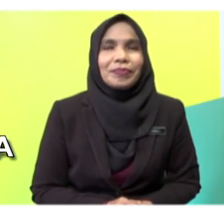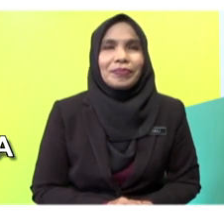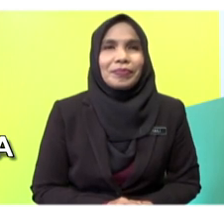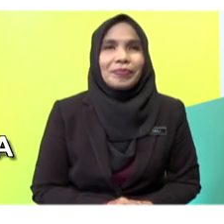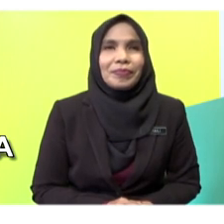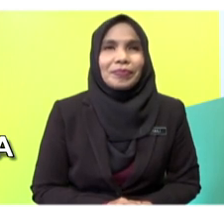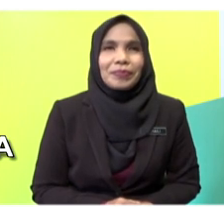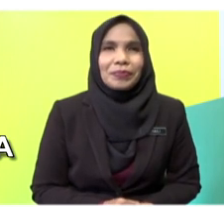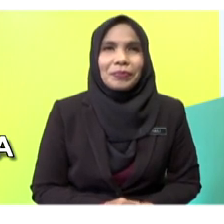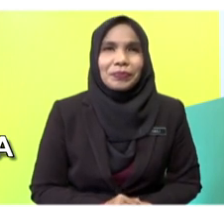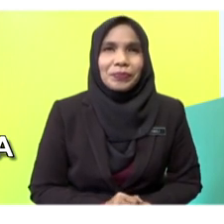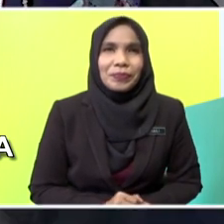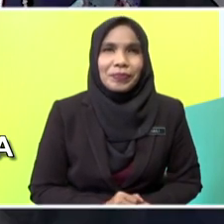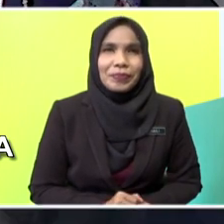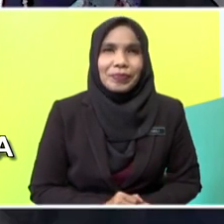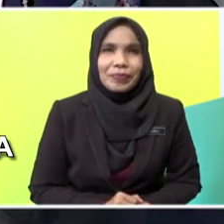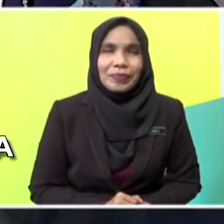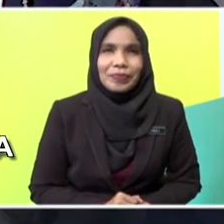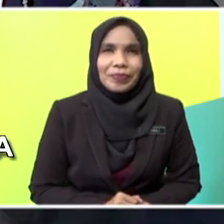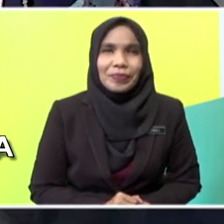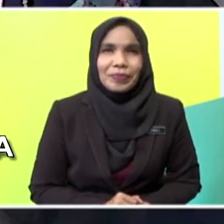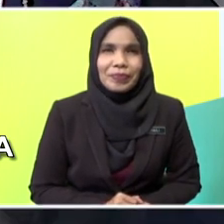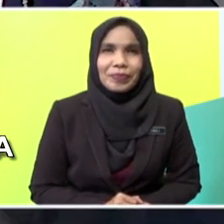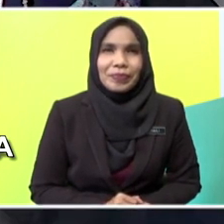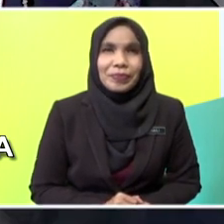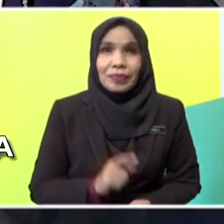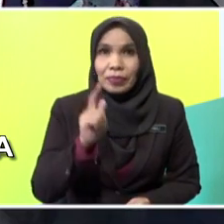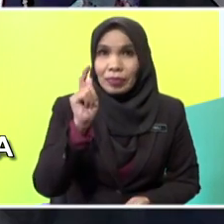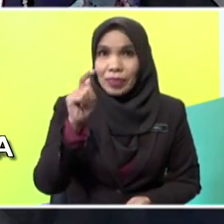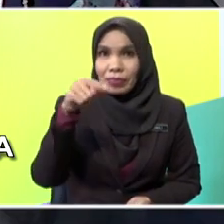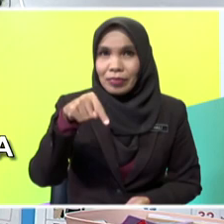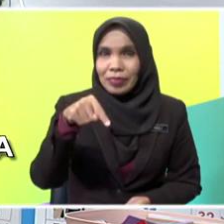sekejap. Okey. Okay, saya tandakan di sini. Jaga dana. Okey, betul.